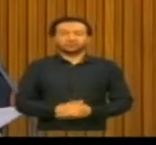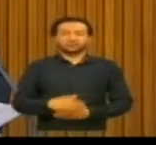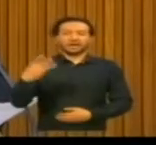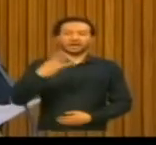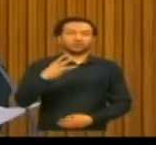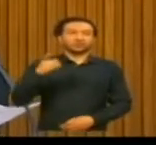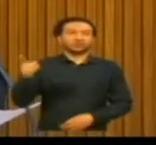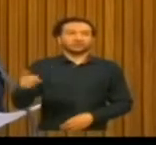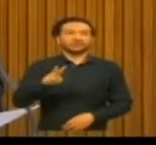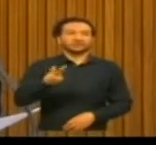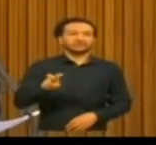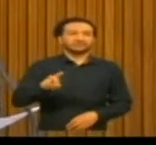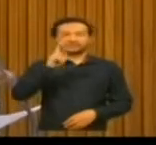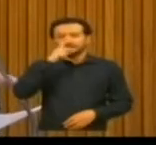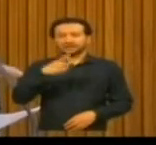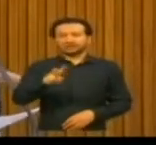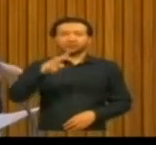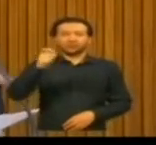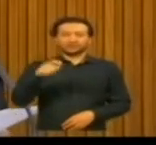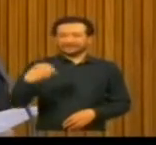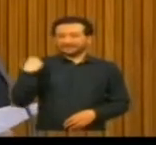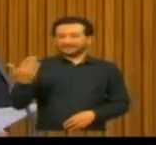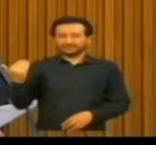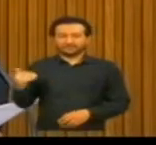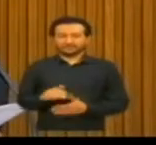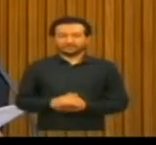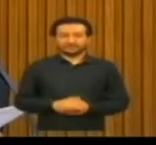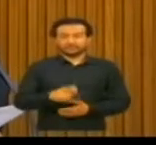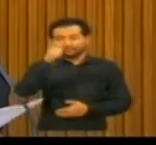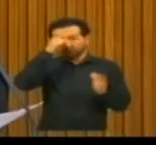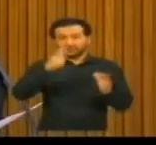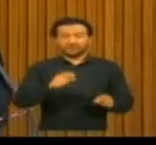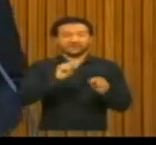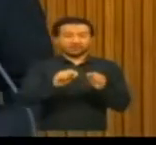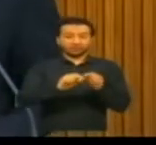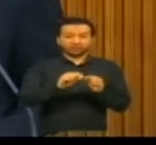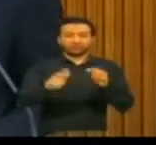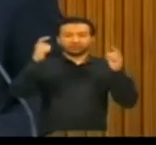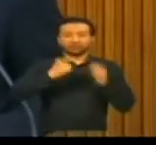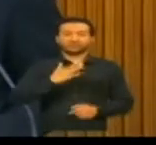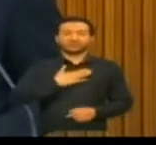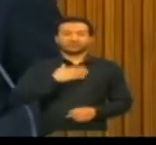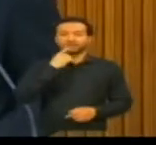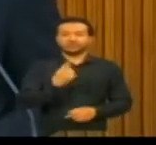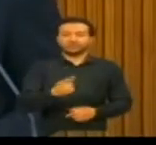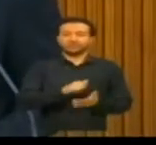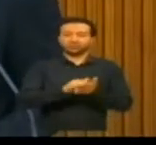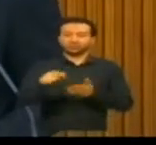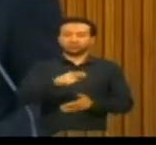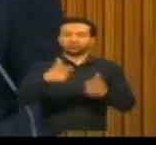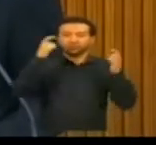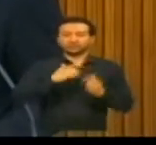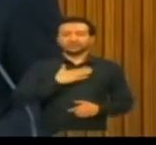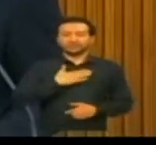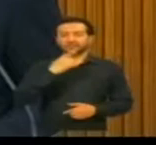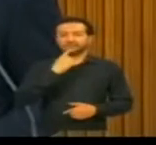Erdoğan 28 Mart 2019 daha yeni. Türkiye ekonomisinin sorumlusu benim dedi. Bütün bunların sorumlusu benim